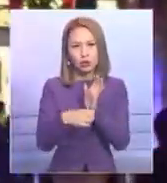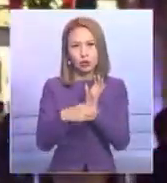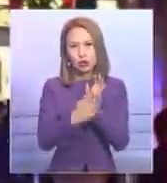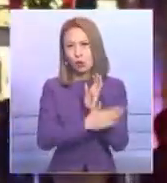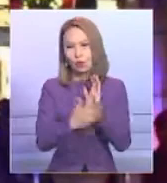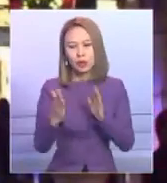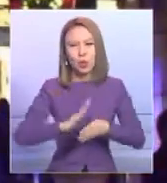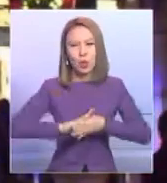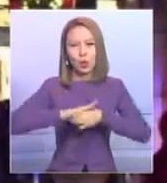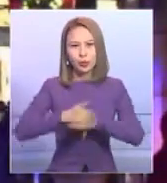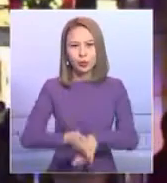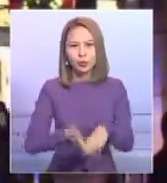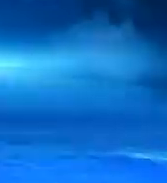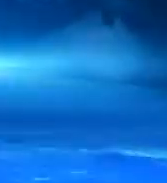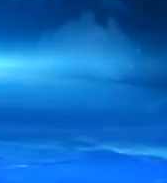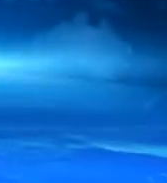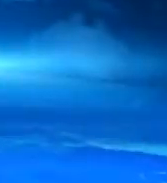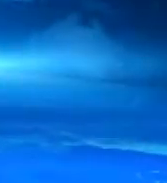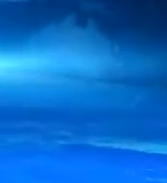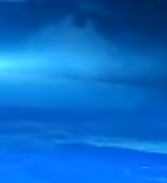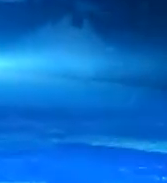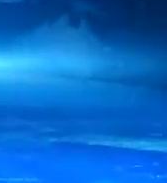астам қонақ қатыспақ.